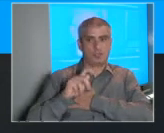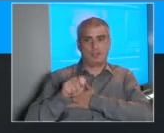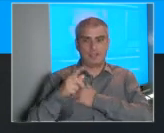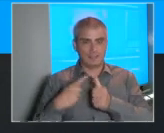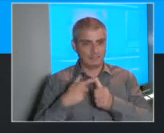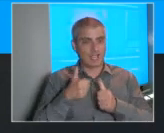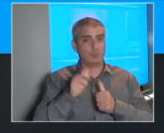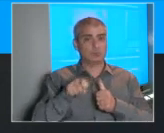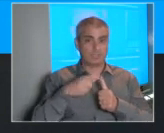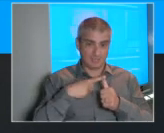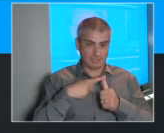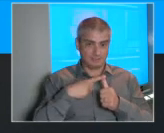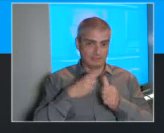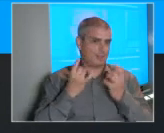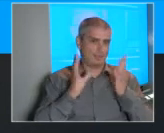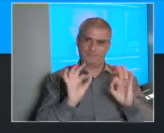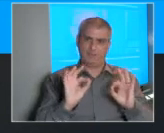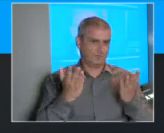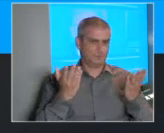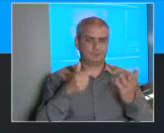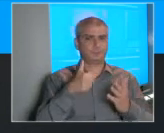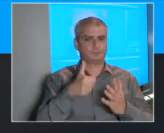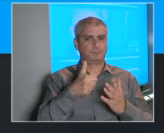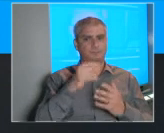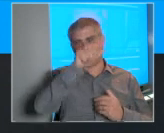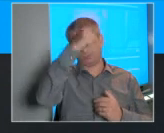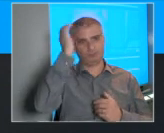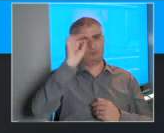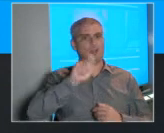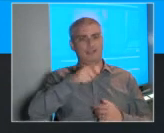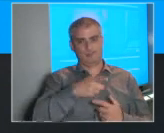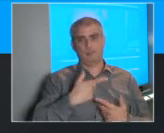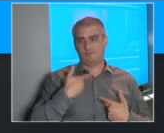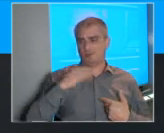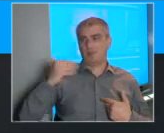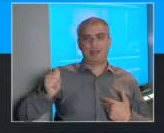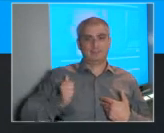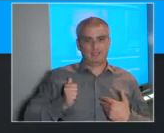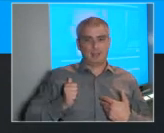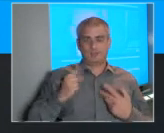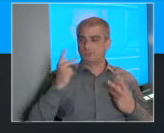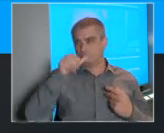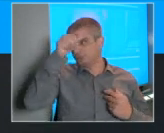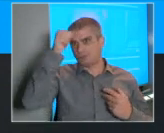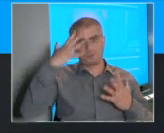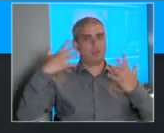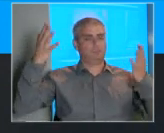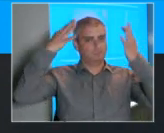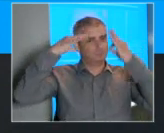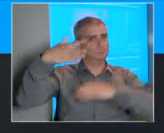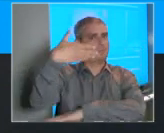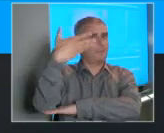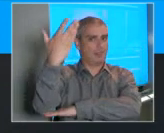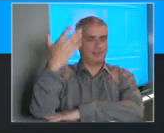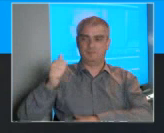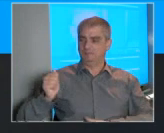הכנסת, ערוץ הכנסת מטבעו הוא ערוץ עם השם של הכנסת, ואנחנו יודעים גלי צהל, זה שני שמות, זה שני שמות ממלכתיים,